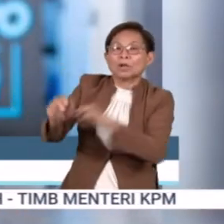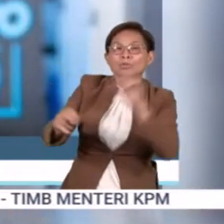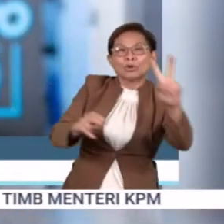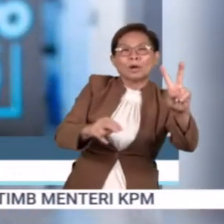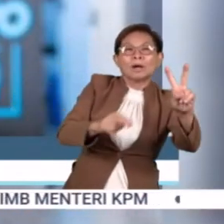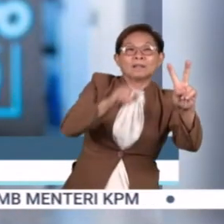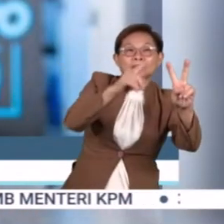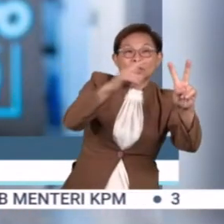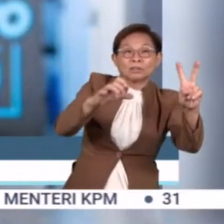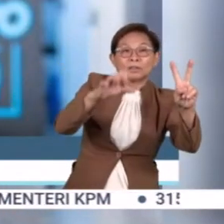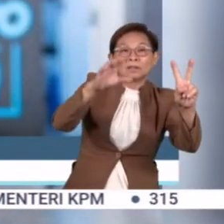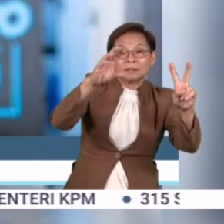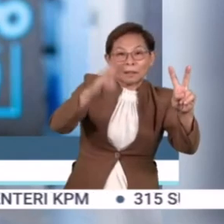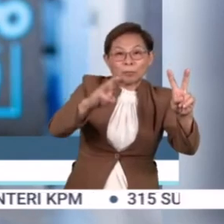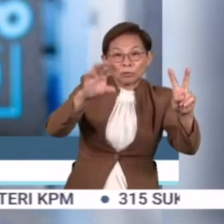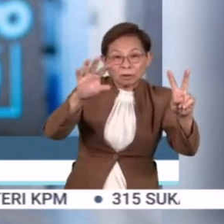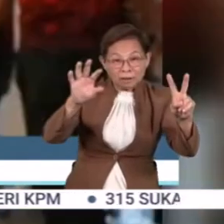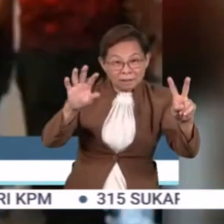227-193 dan